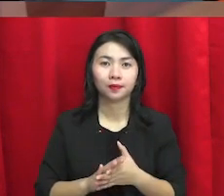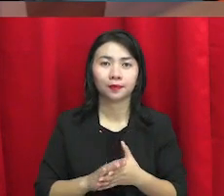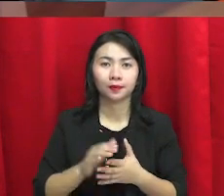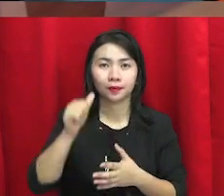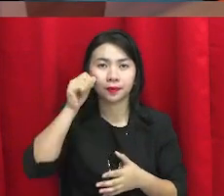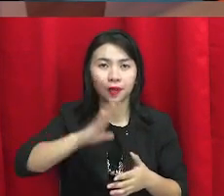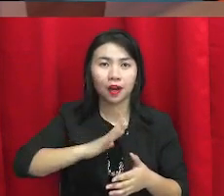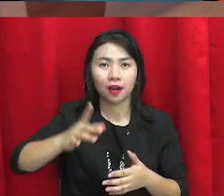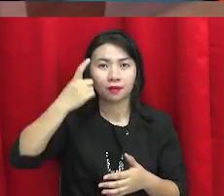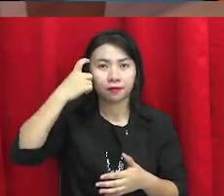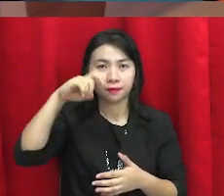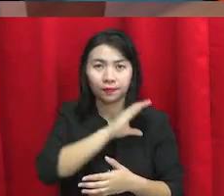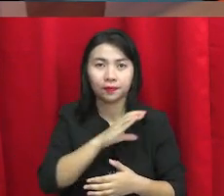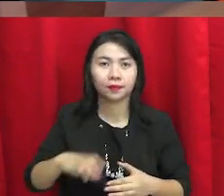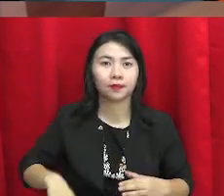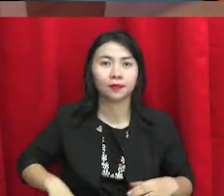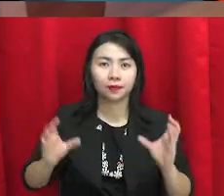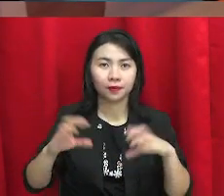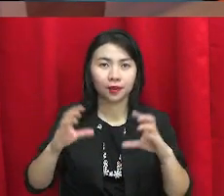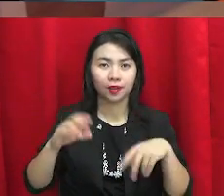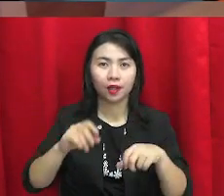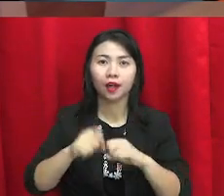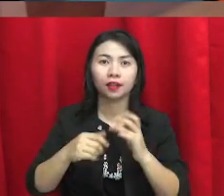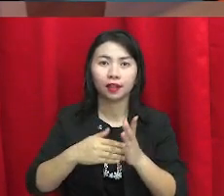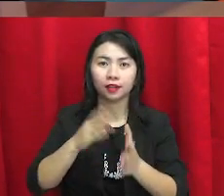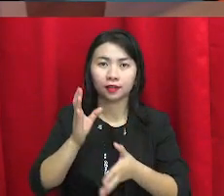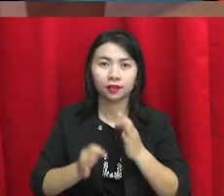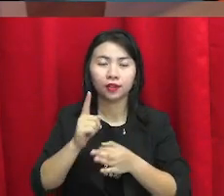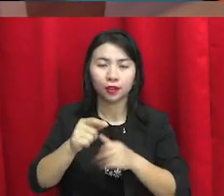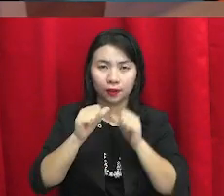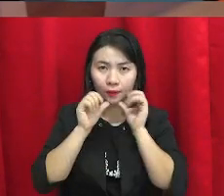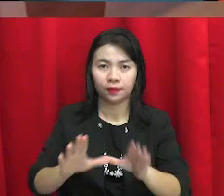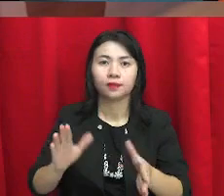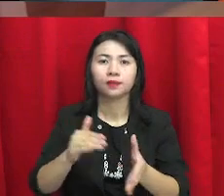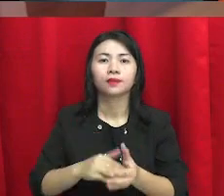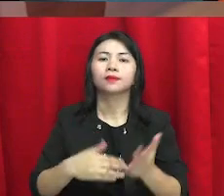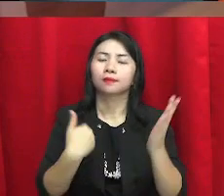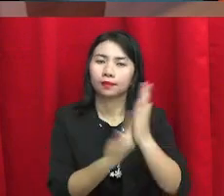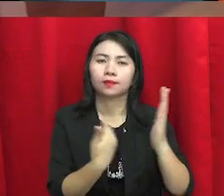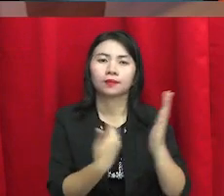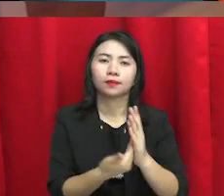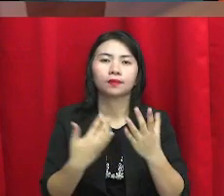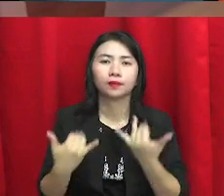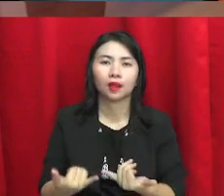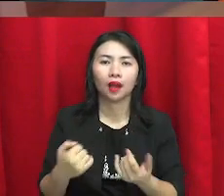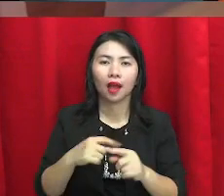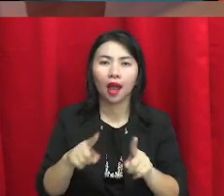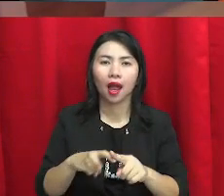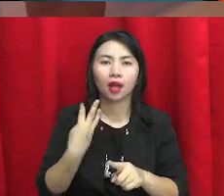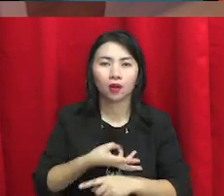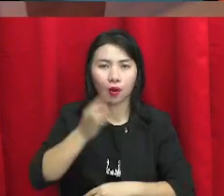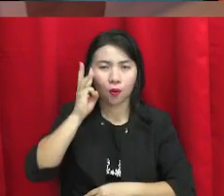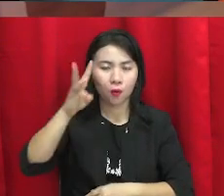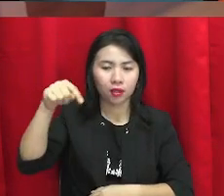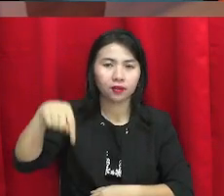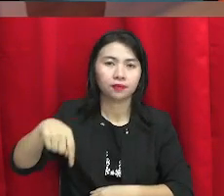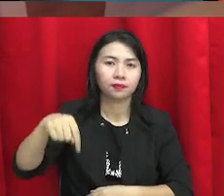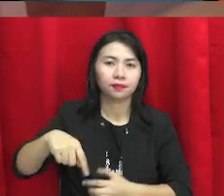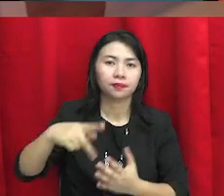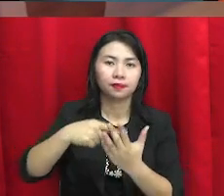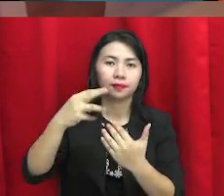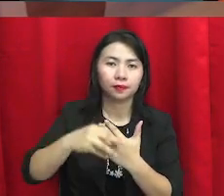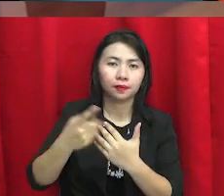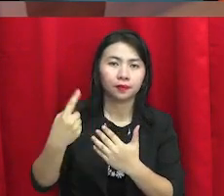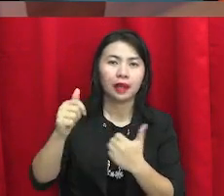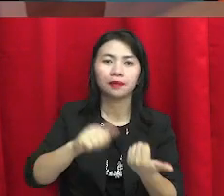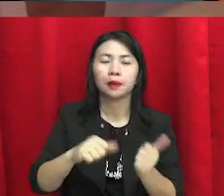Christ Conference. Kaya kung talagang tayo na blessed, patunayan natin sa pamamagitan ng panunood natin ngayong tanghali sa programang The Baptist Lunch.